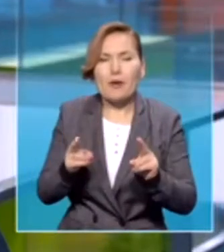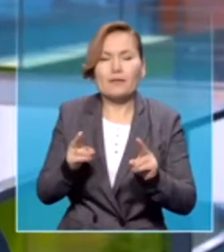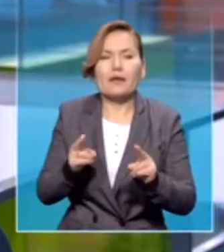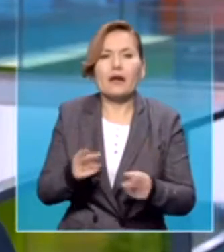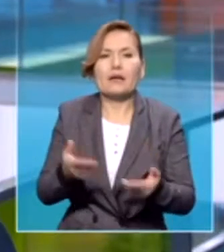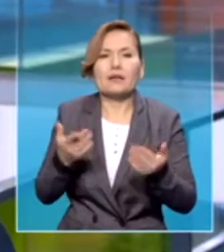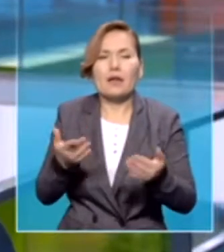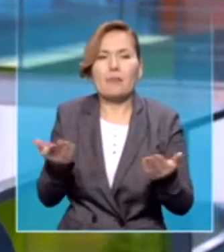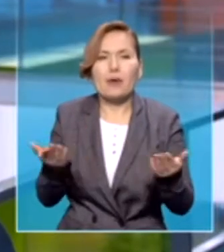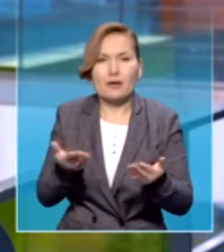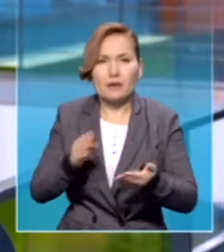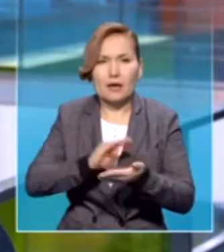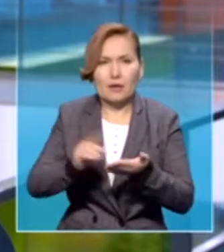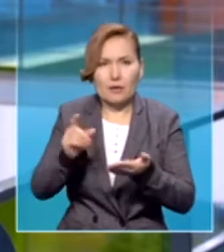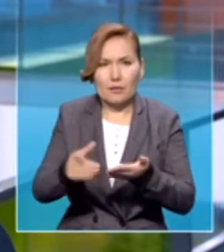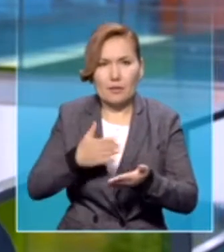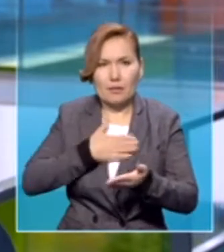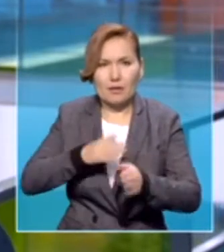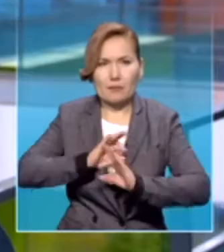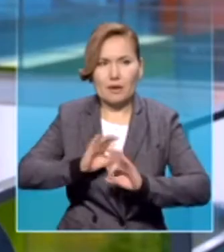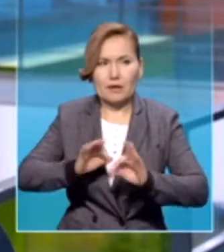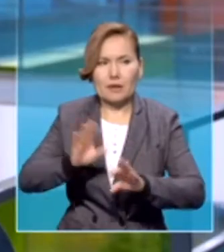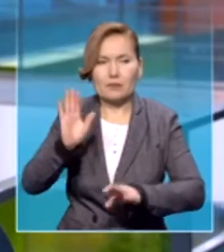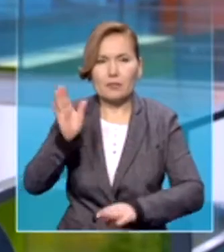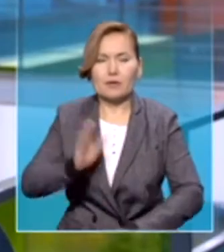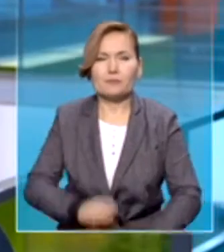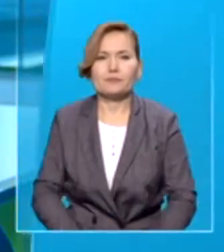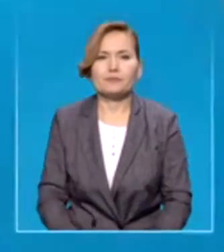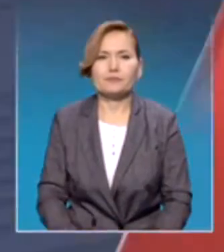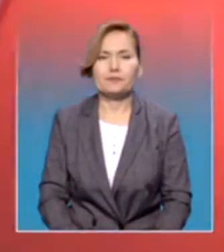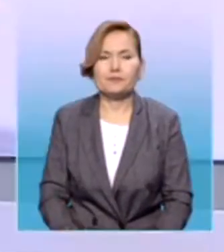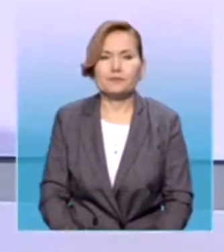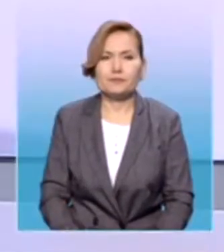Ол туралы мен Сәбит Әлдебай баяндаймын.